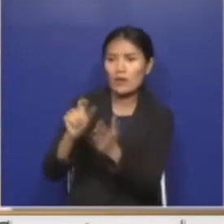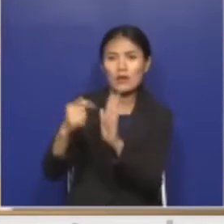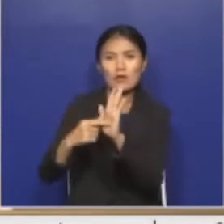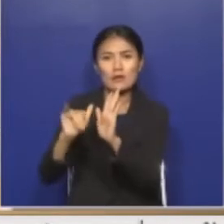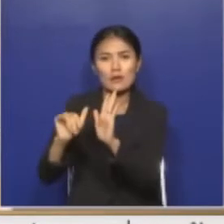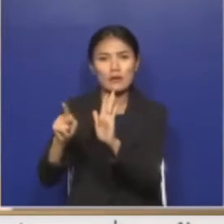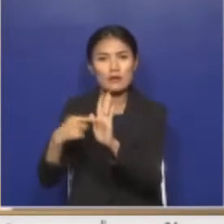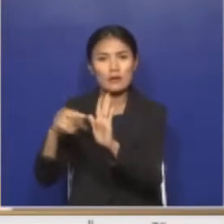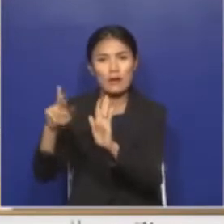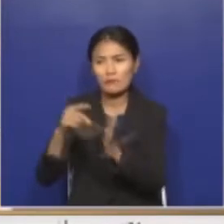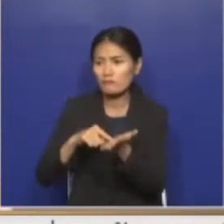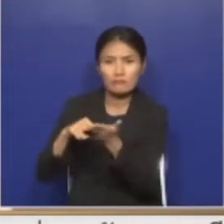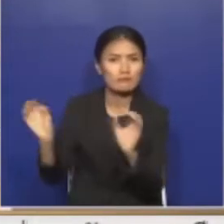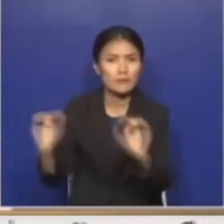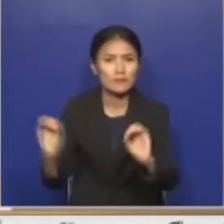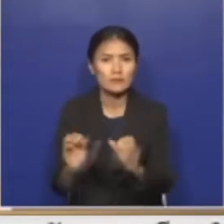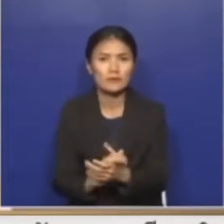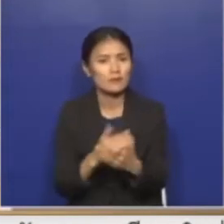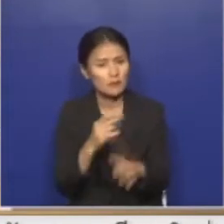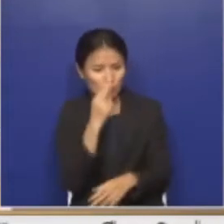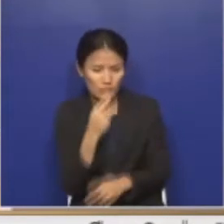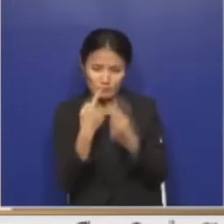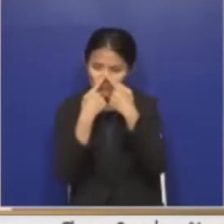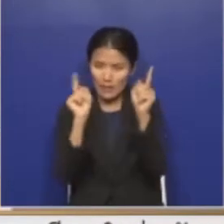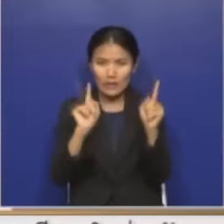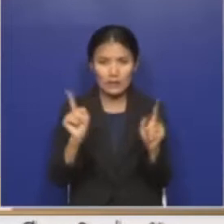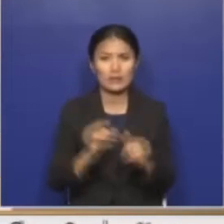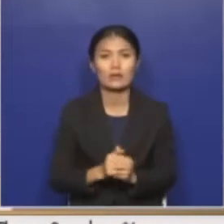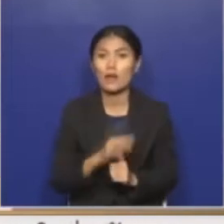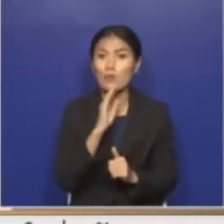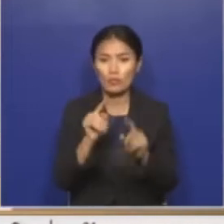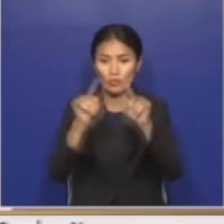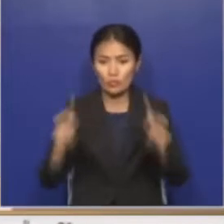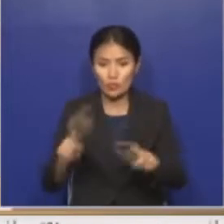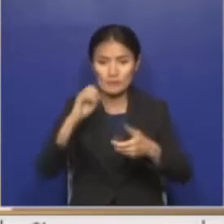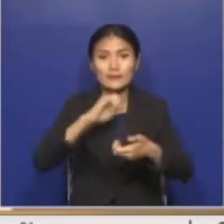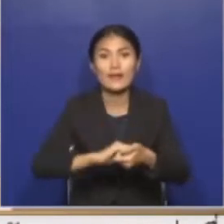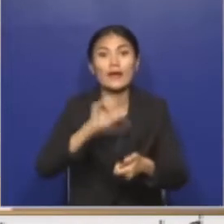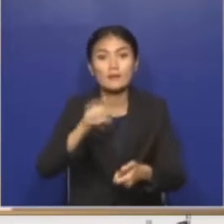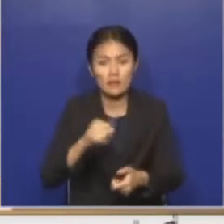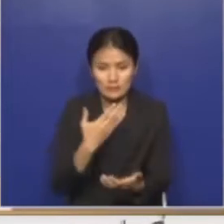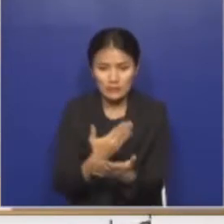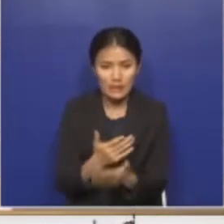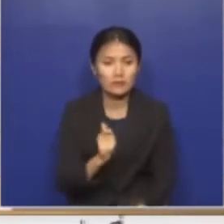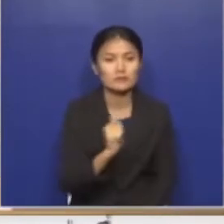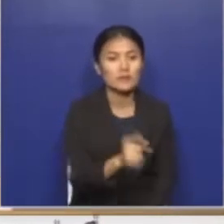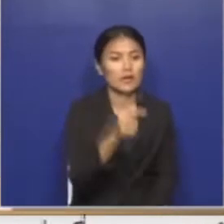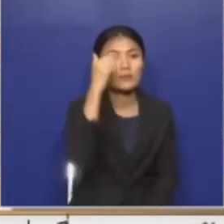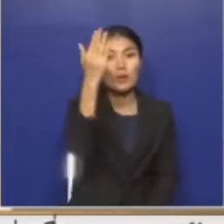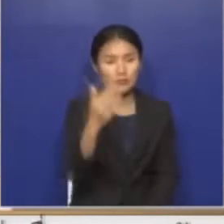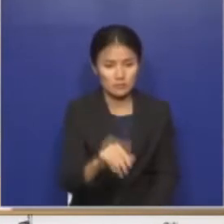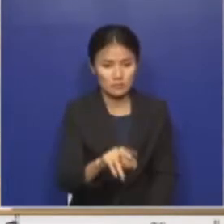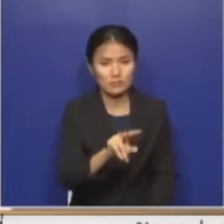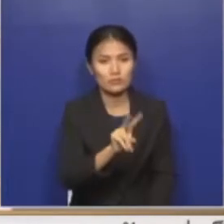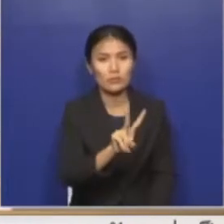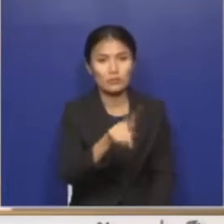ท่านประธานเนื้ออะที่มันพิลึกพิลั่นเนี่ยเวลาไปทำสัญญานะครับไปจ่ายเงินล่วงหน้าเขาไปสองพันล้านแต่ท่านประธาน